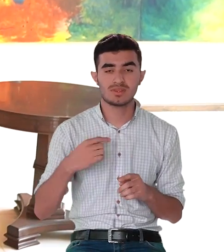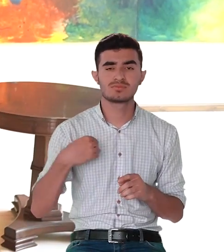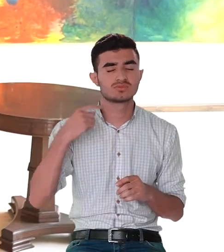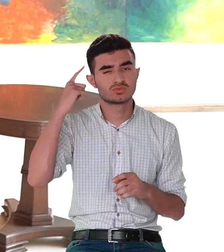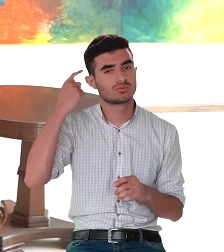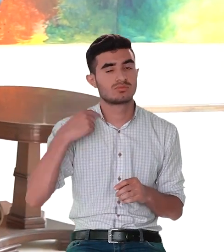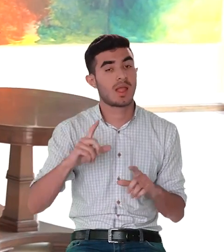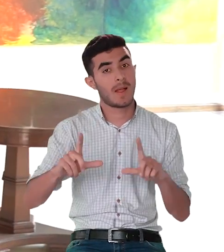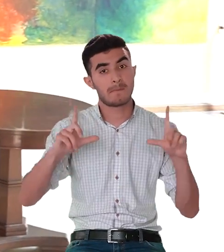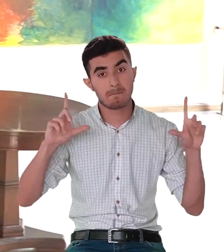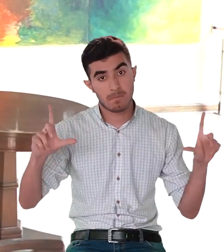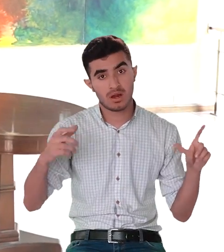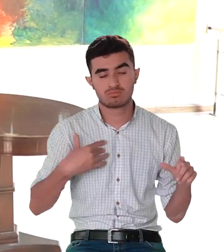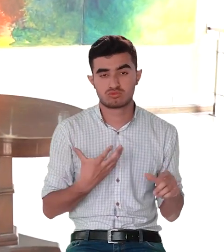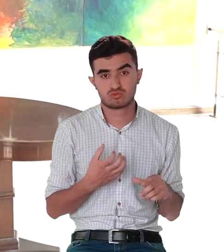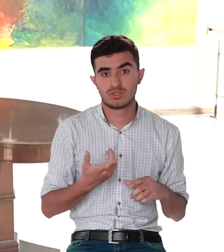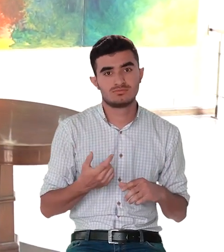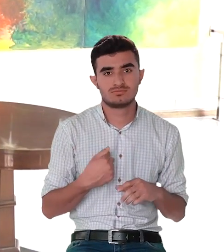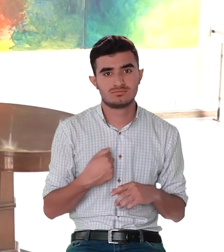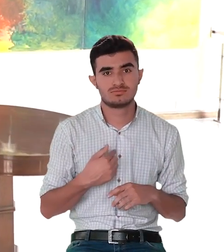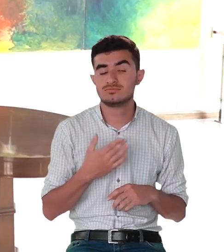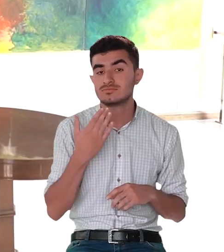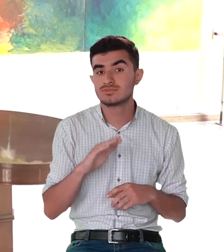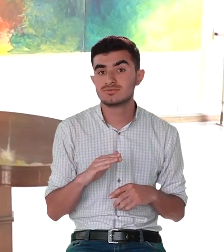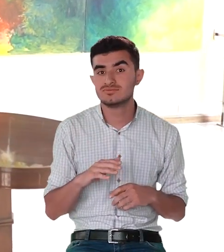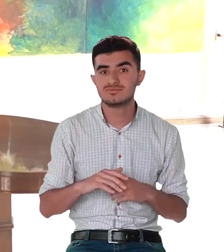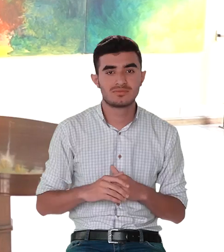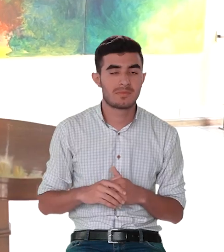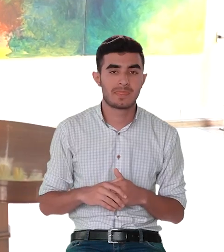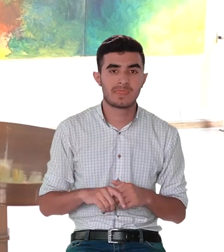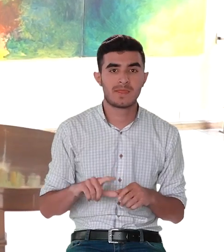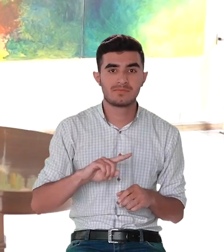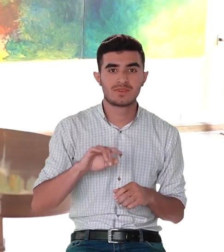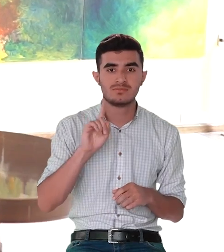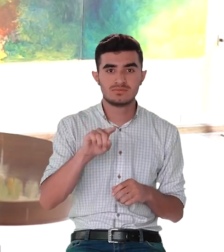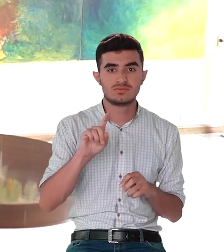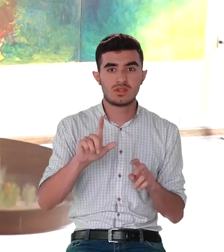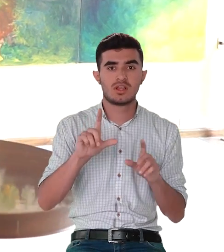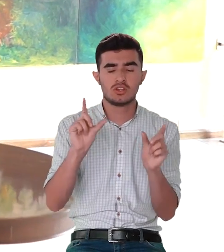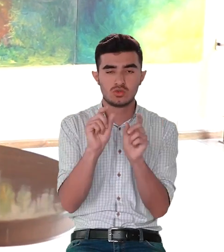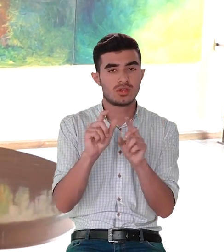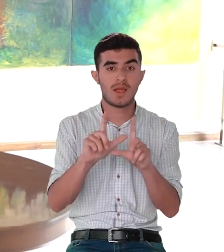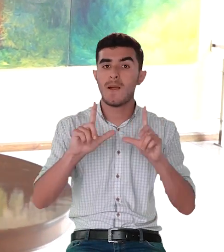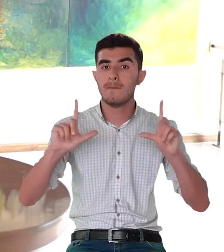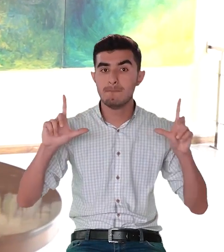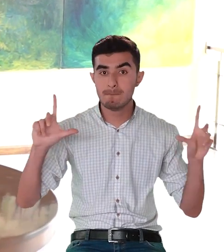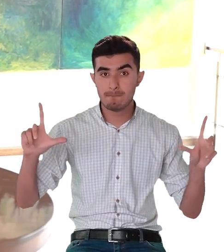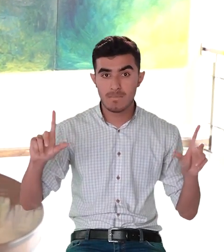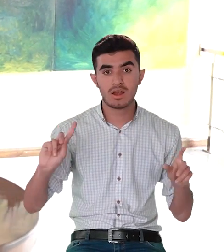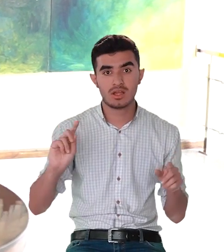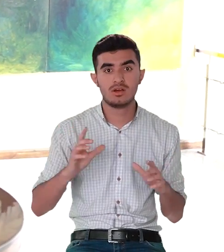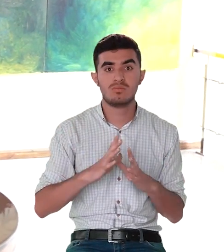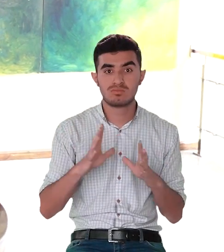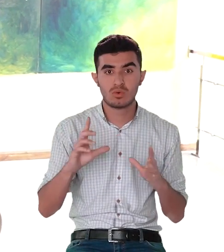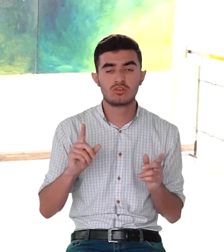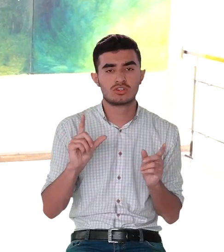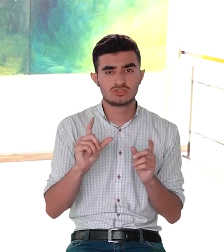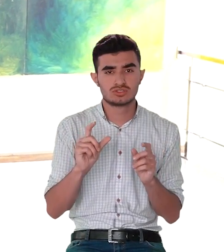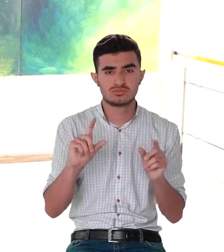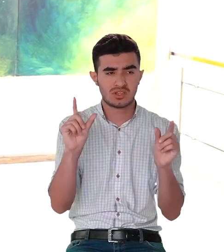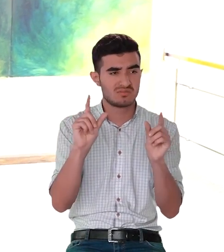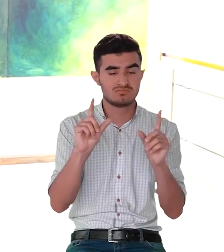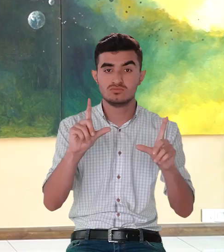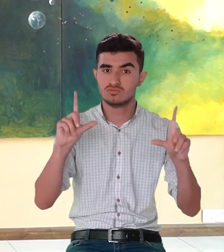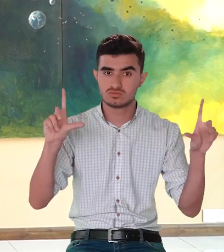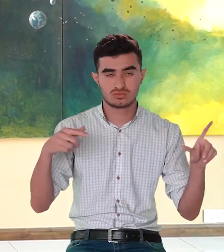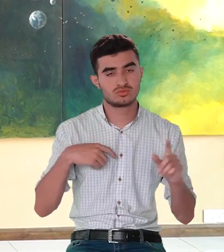اور ان کے پروں میں زیادہ سے زیادہ رنگ، تو اتنا خوبصورت ہے۔ لیکن مجھے یہ تھا کہ میں بڑا بناؤں، کیونکہ جو